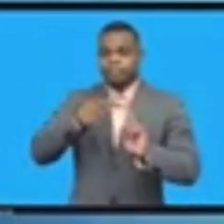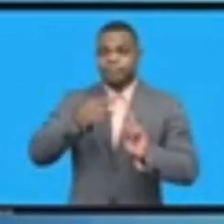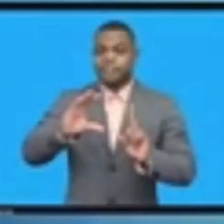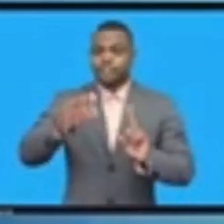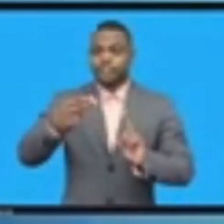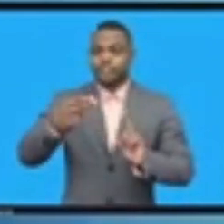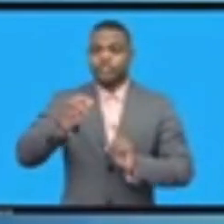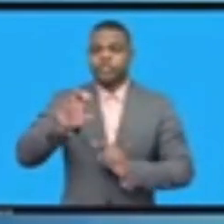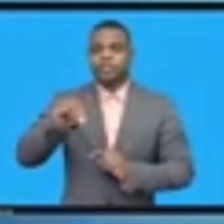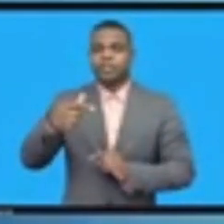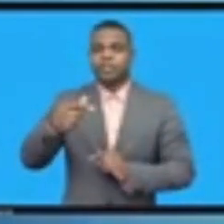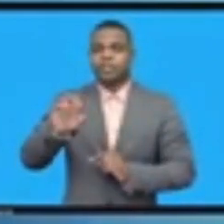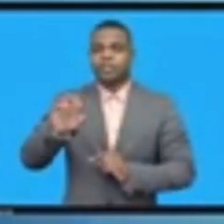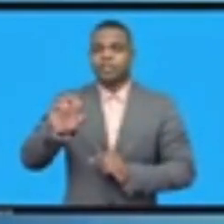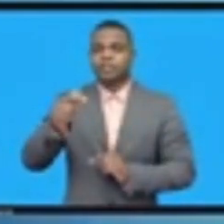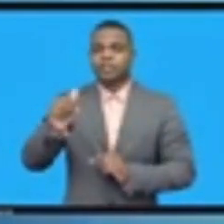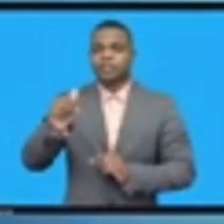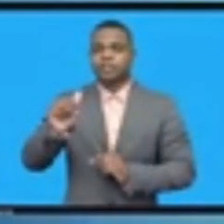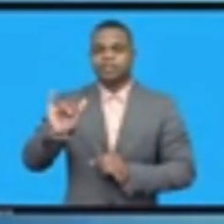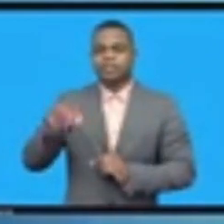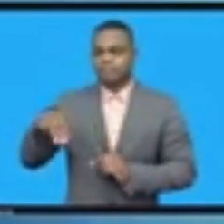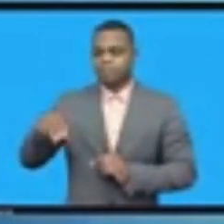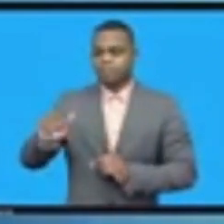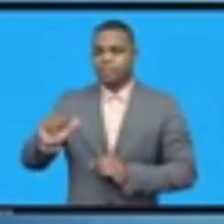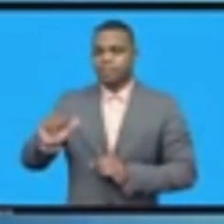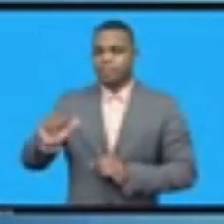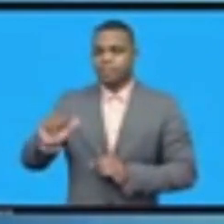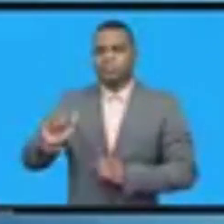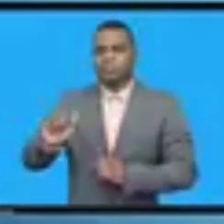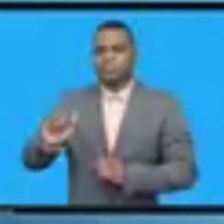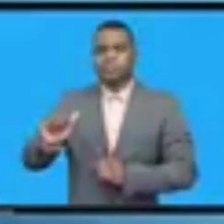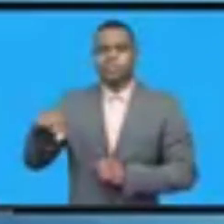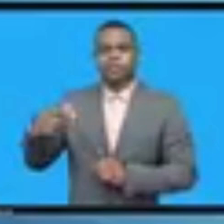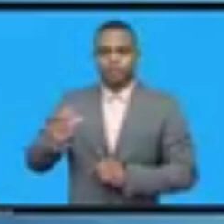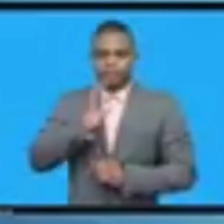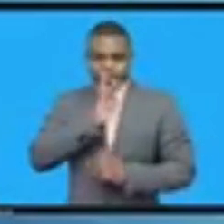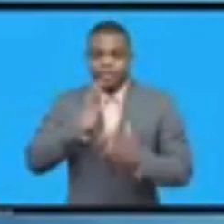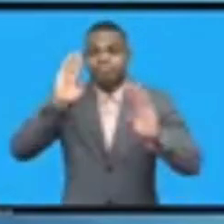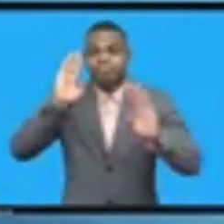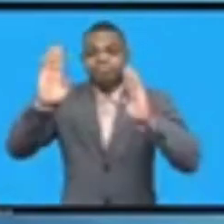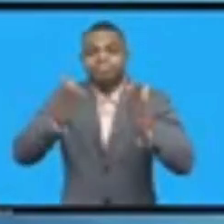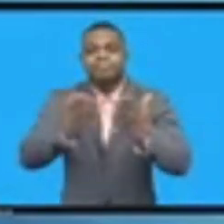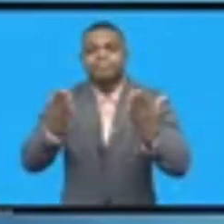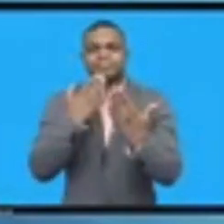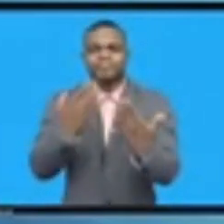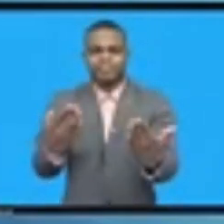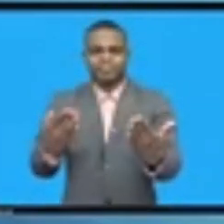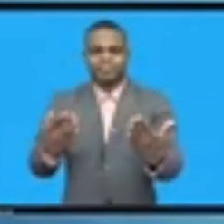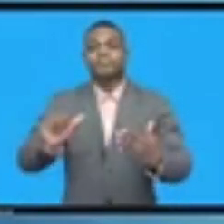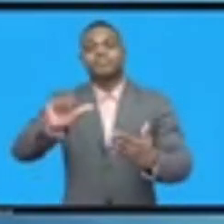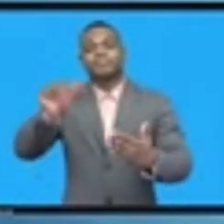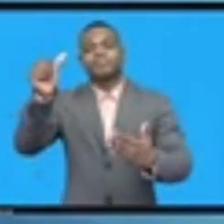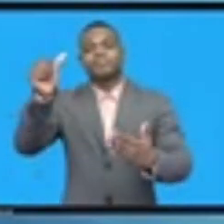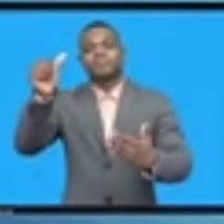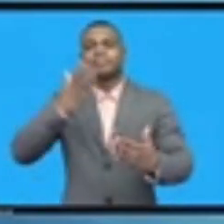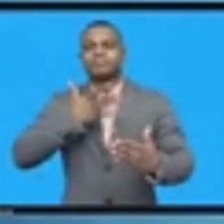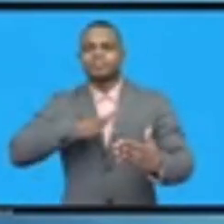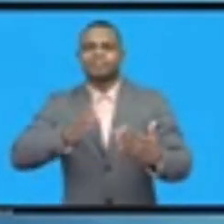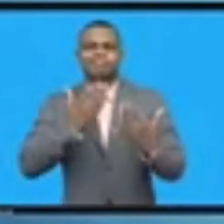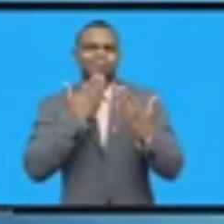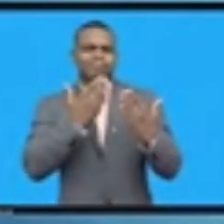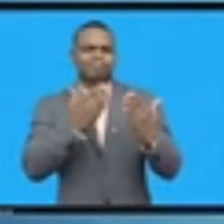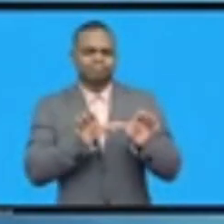请各位开幕式的发言嘉宾请到台上来，好像还缺两位，谢